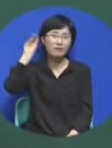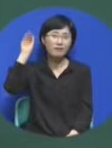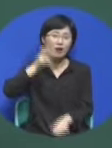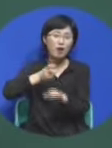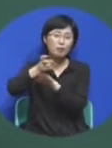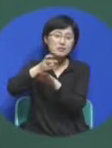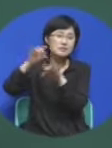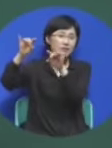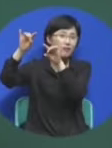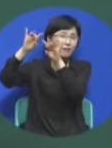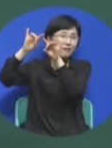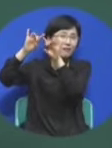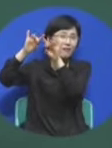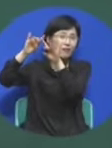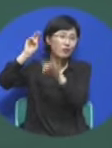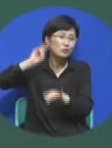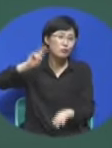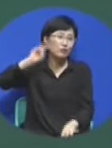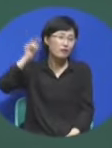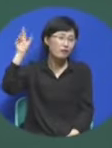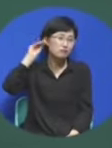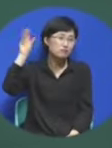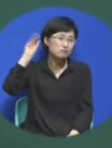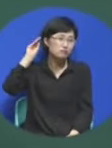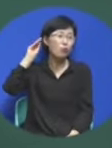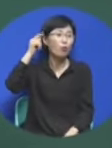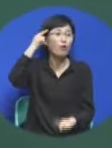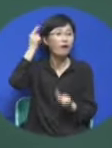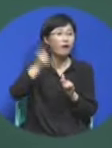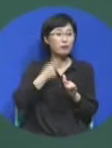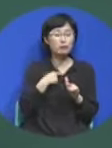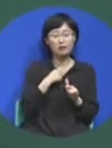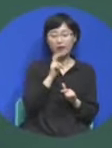在公交车里面播放过去的一个老歌曲。 나도 모르게 그 옛날 노래에 흥얼흥얼 됐어요.